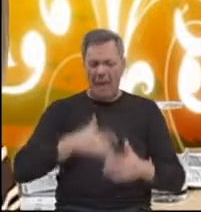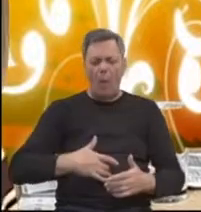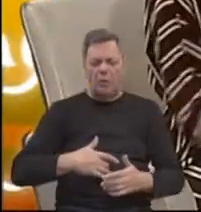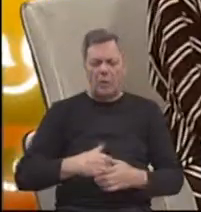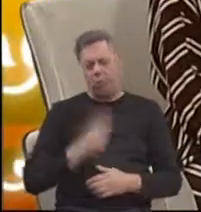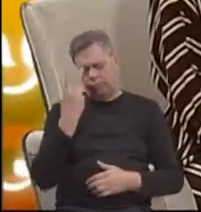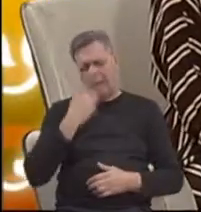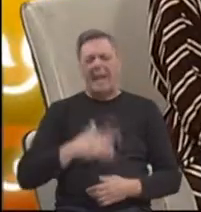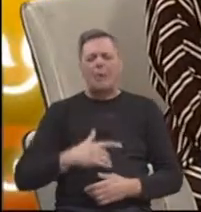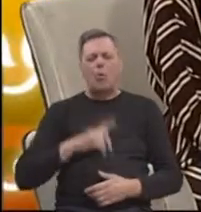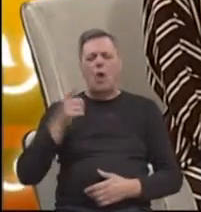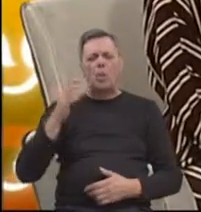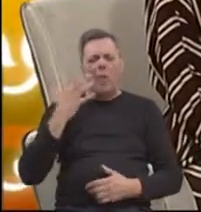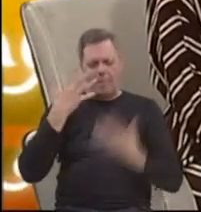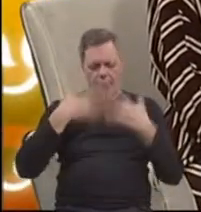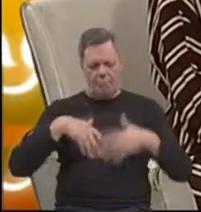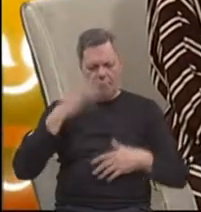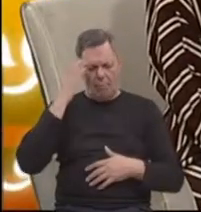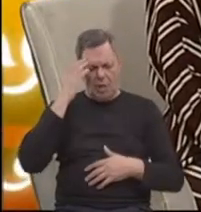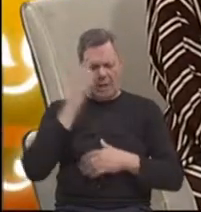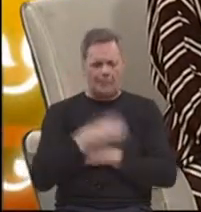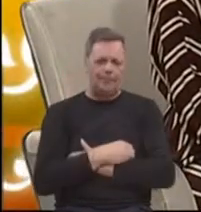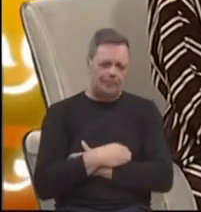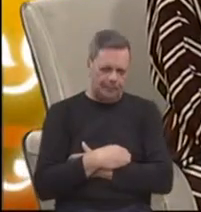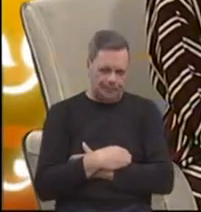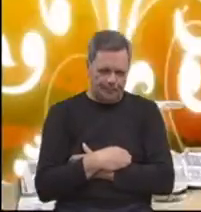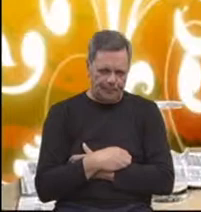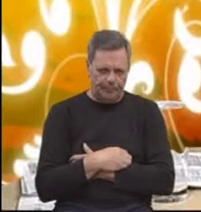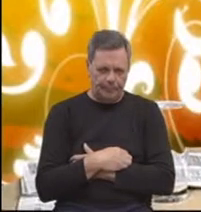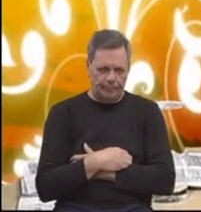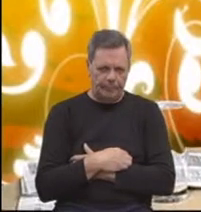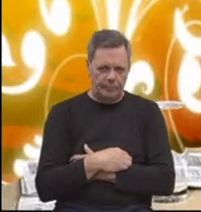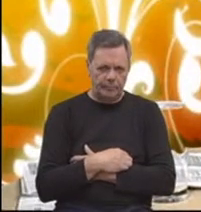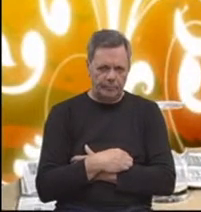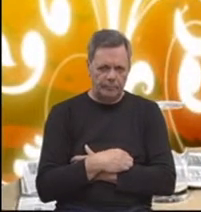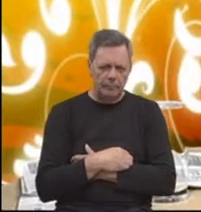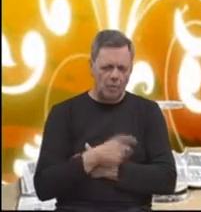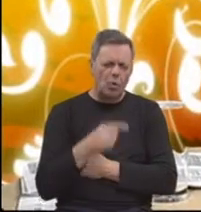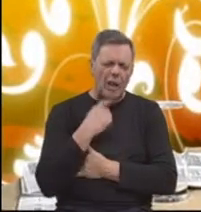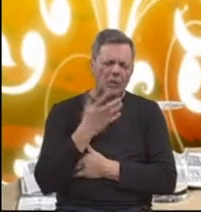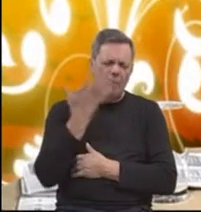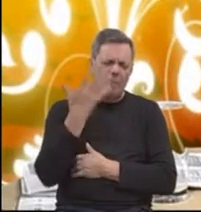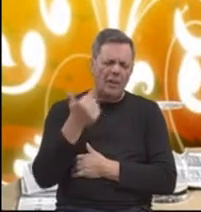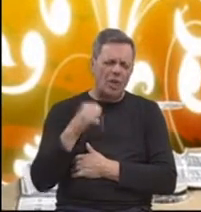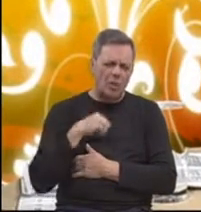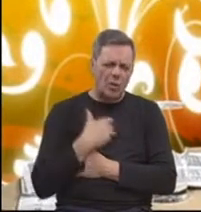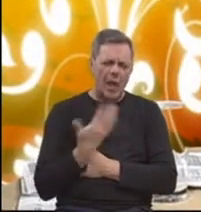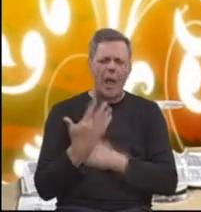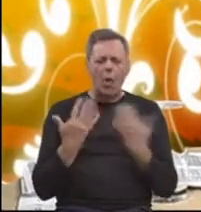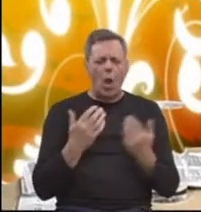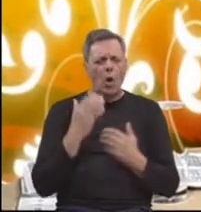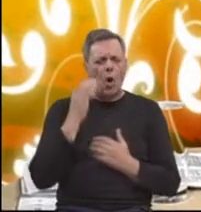mozak. Da, to je već docentica Vranešić unijela na jednom mom okruglom stolu pred 5-6 godina, koliko je